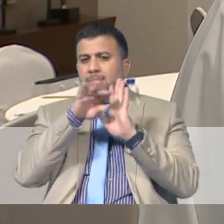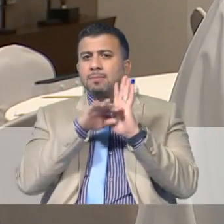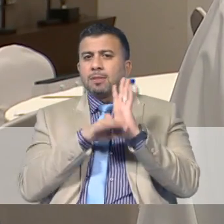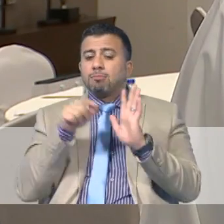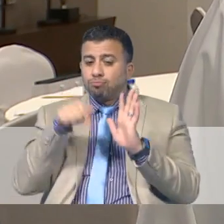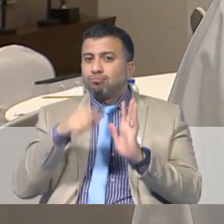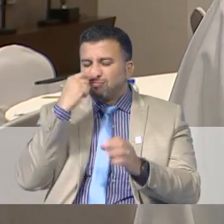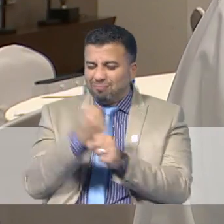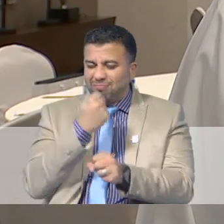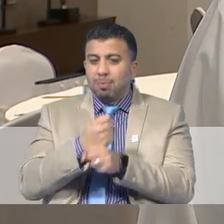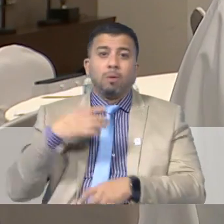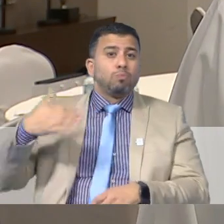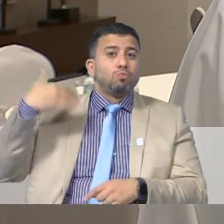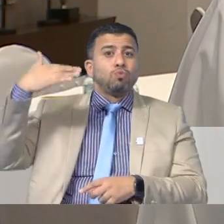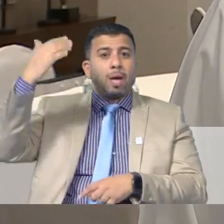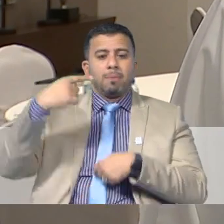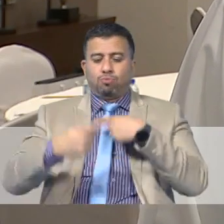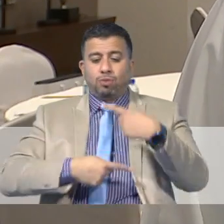في المستقبل باستدامة